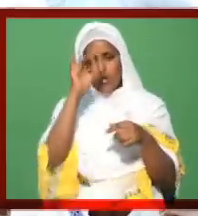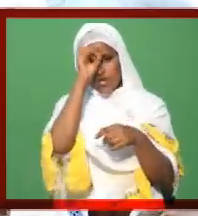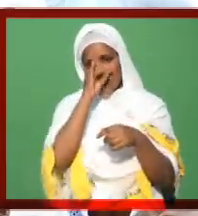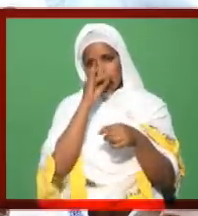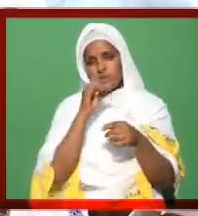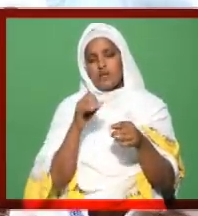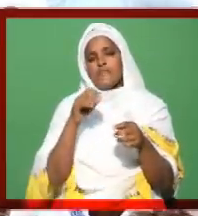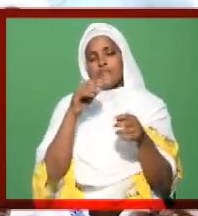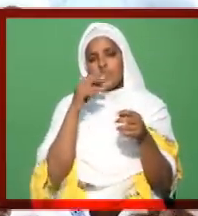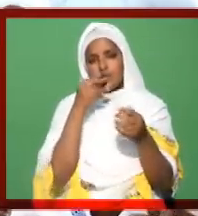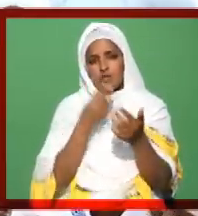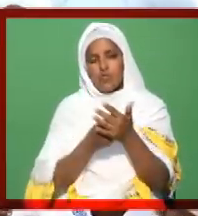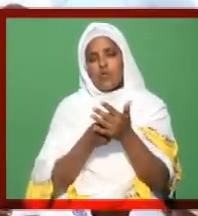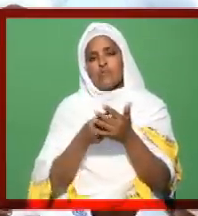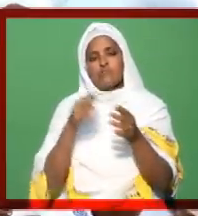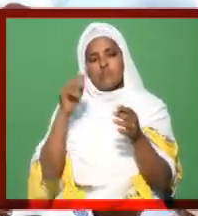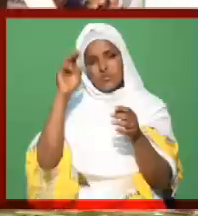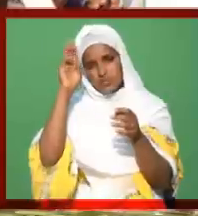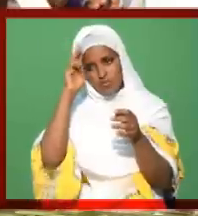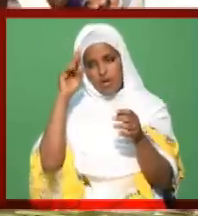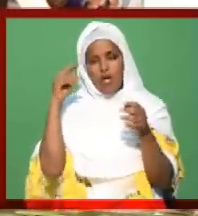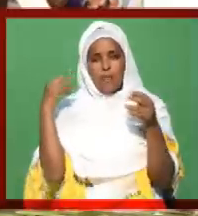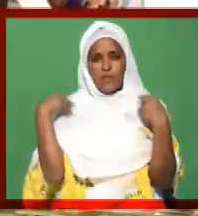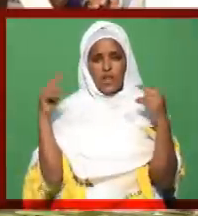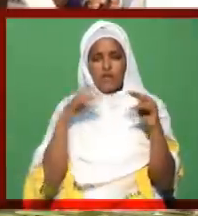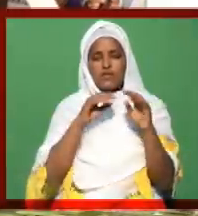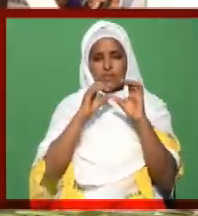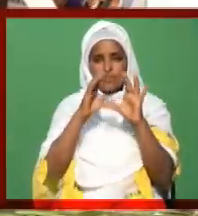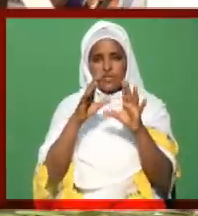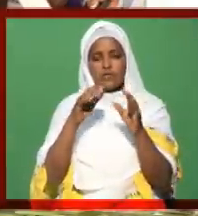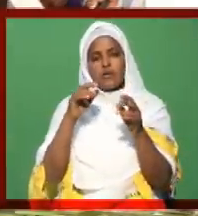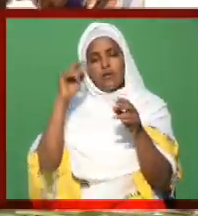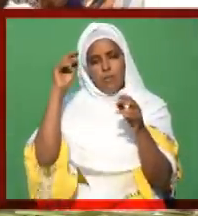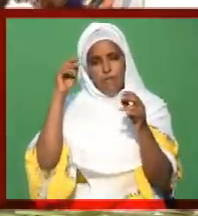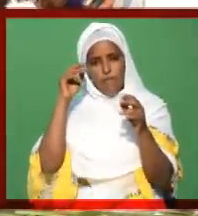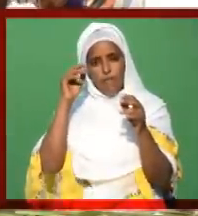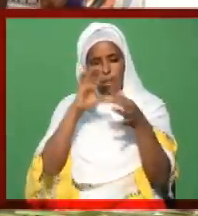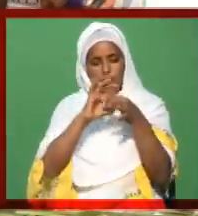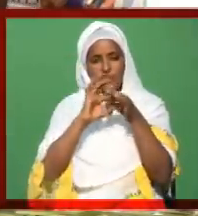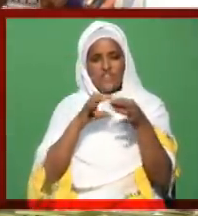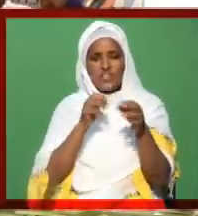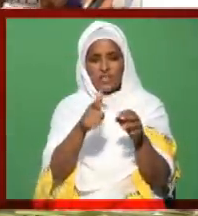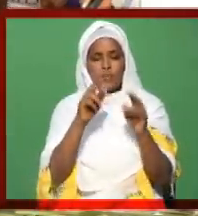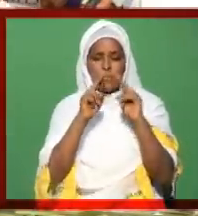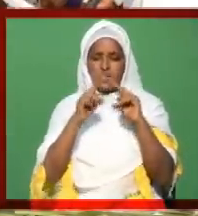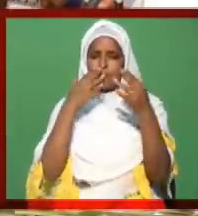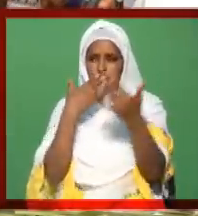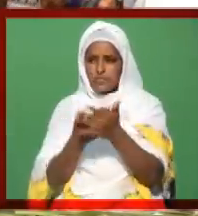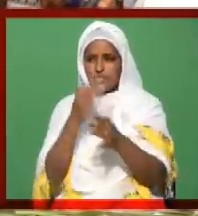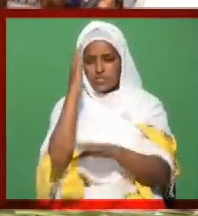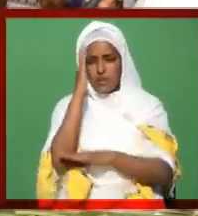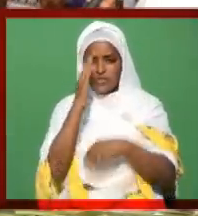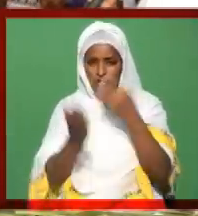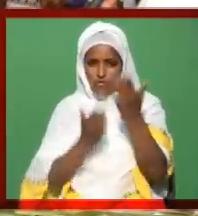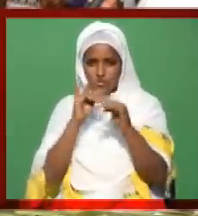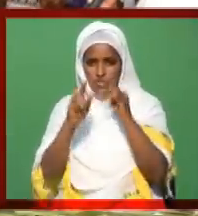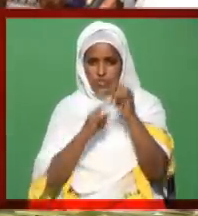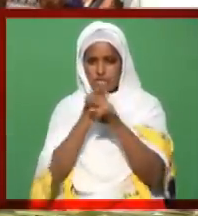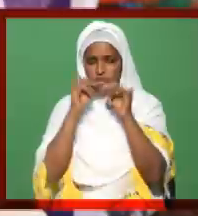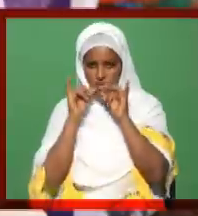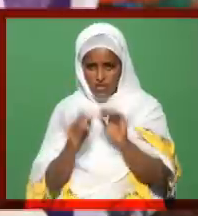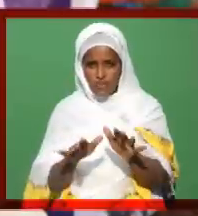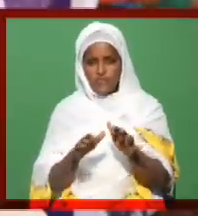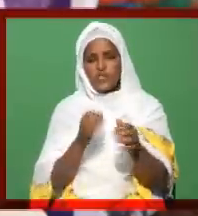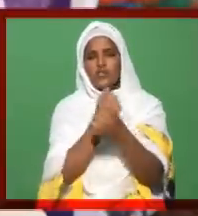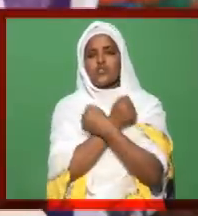ሊቀማምራን ደጓለም ካሳ ሊቀሊካውንት ስማኮነ መላእክና መምር ማበለፈጠነን በጣም እናመሰግናለን እግዚአብሔር ያገልግሎት ዘመናችሁን